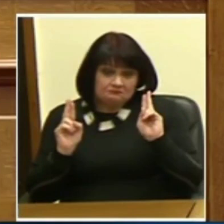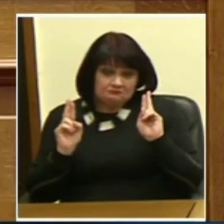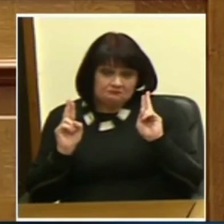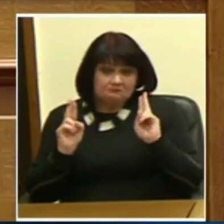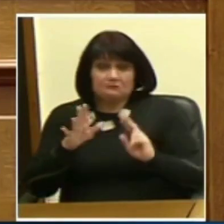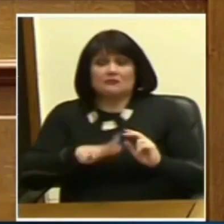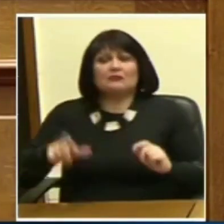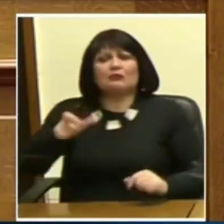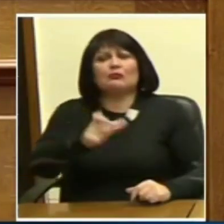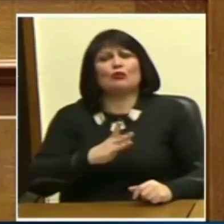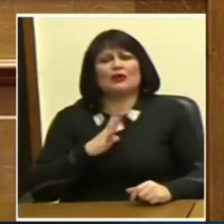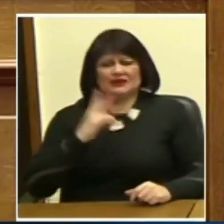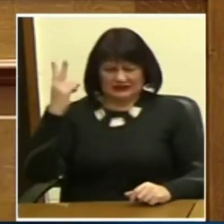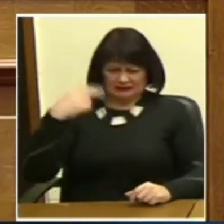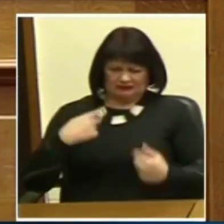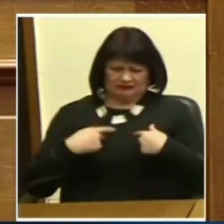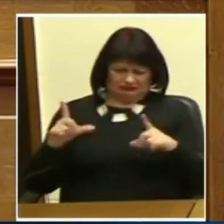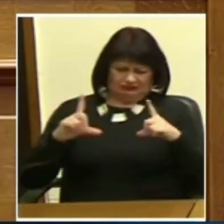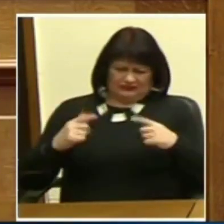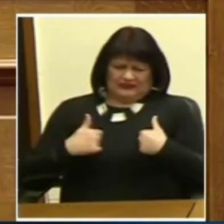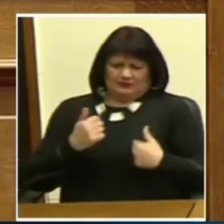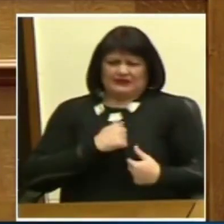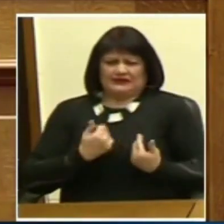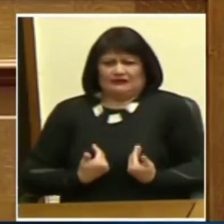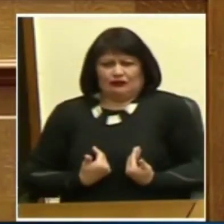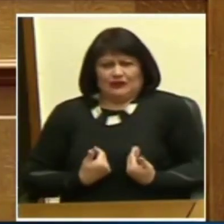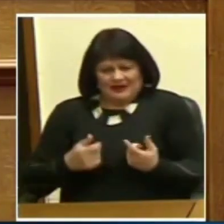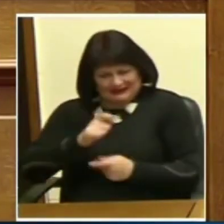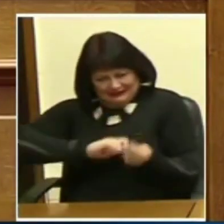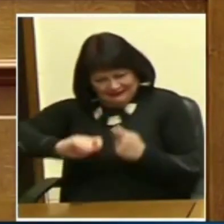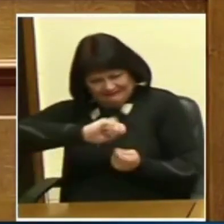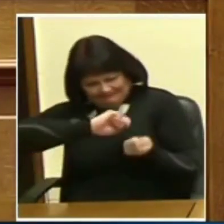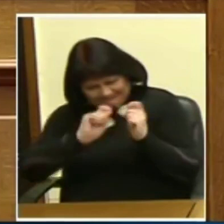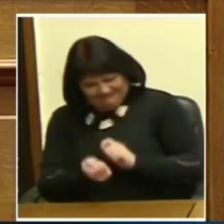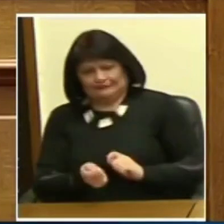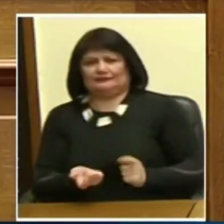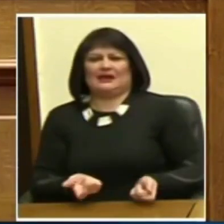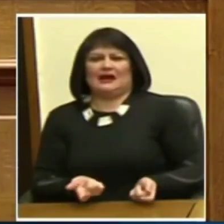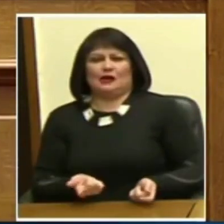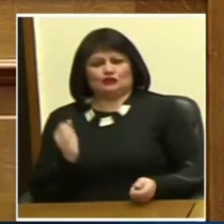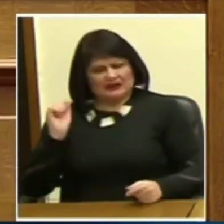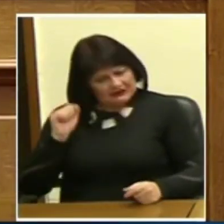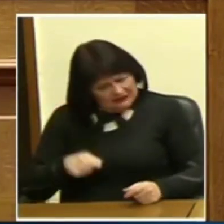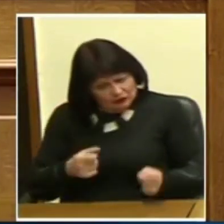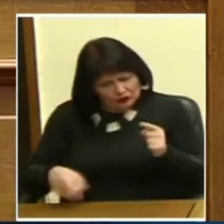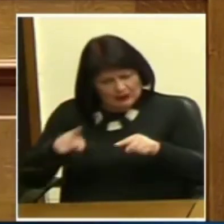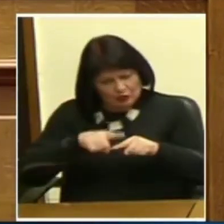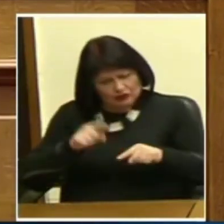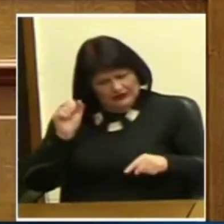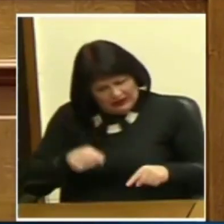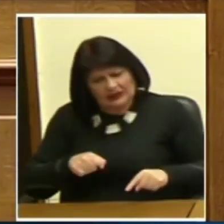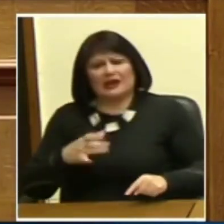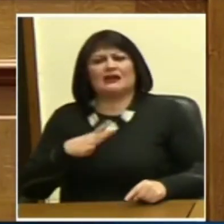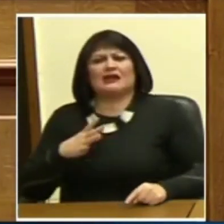οι Έλληνες για εμάς. Επομένως, ζητούμε και συμφωνούμε με αυτή την τροποποίηση, την προσθήκη και ζητούμε